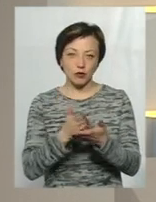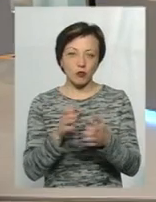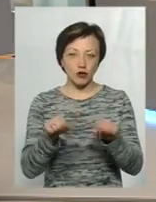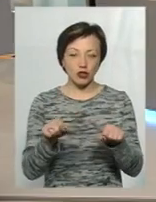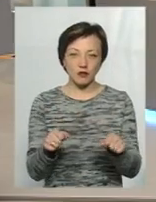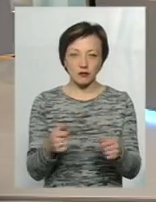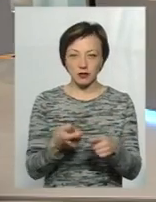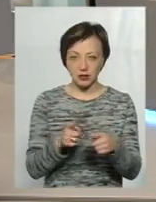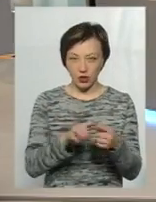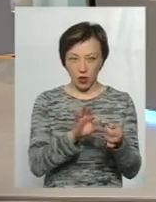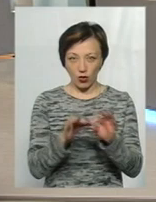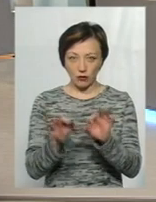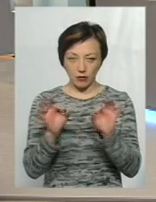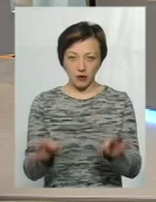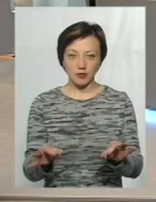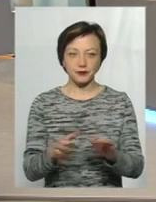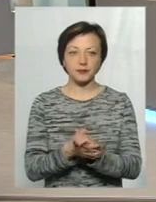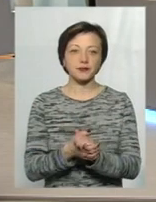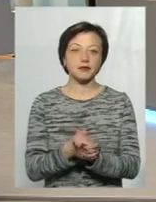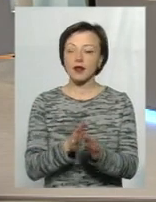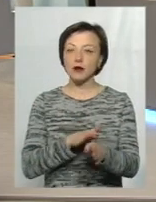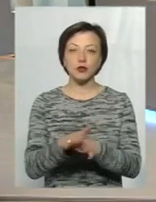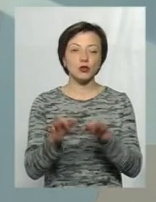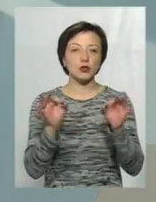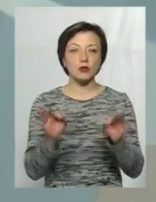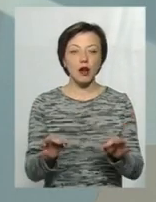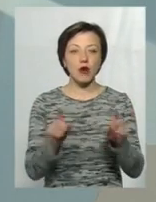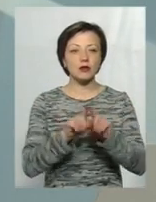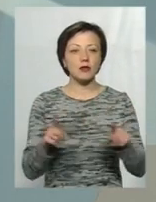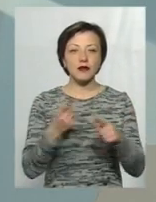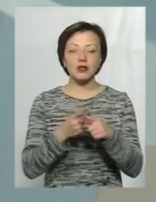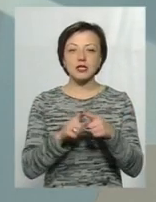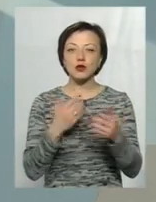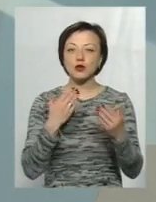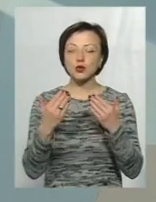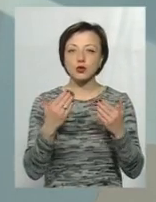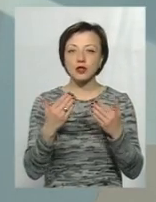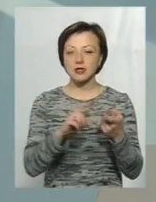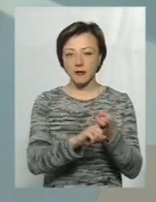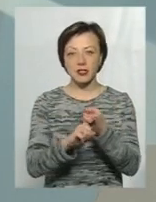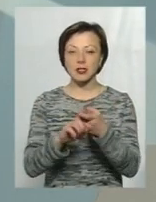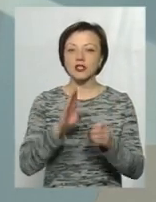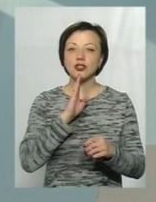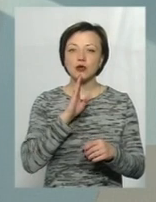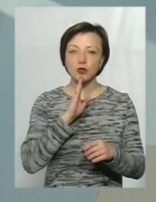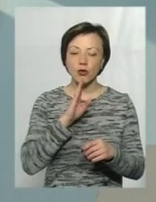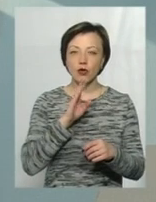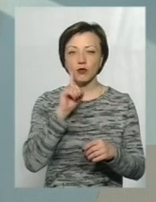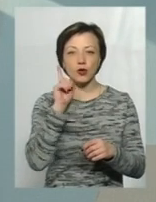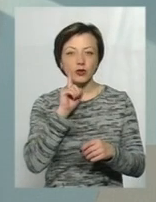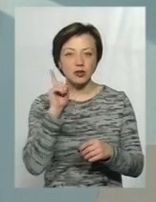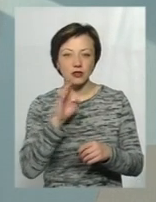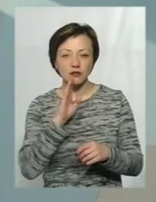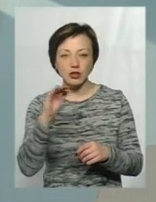ж логічно виходить. Абсолютно логічно, тим паче, що особливо це стосується тих жінок, чи дівчат, які вступають